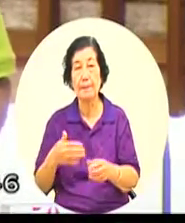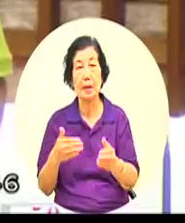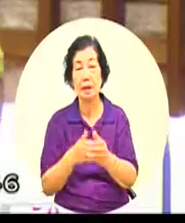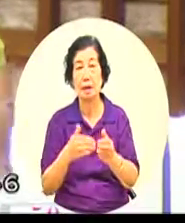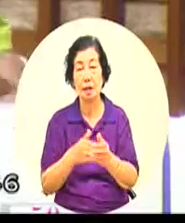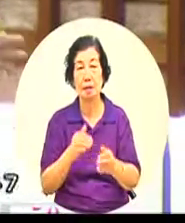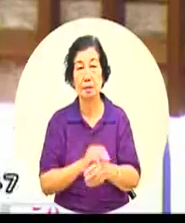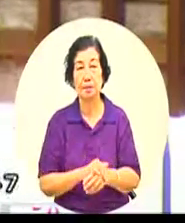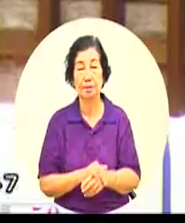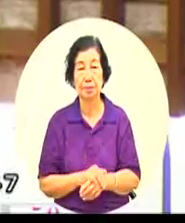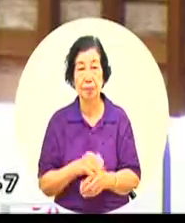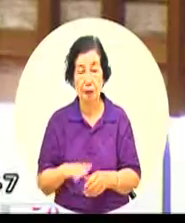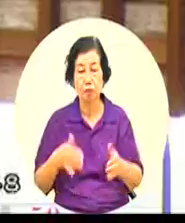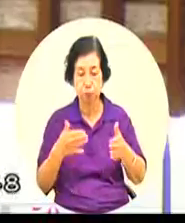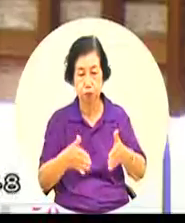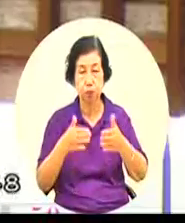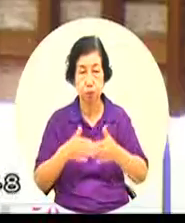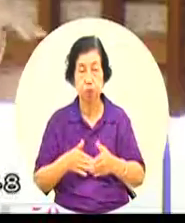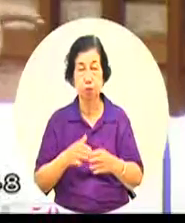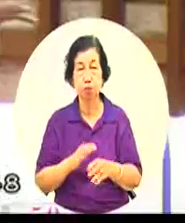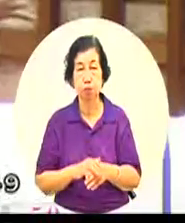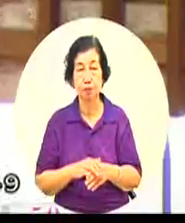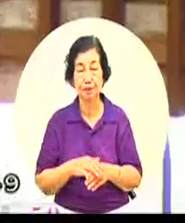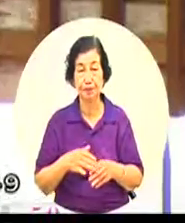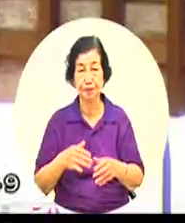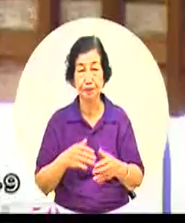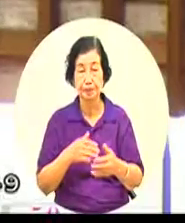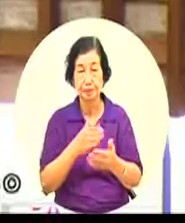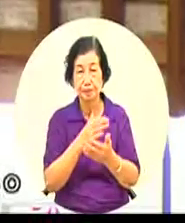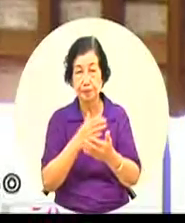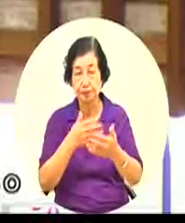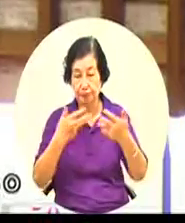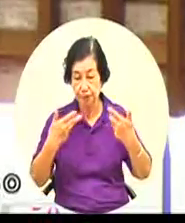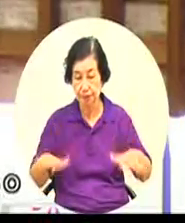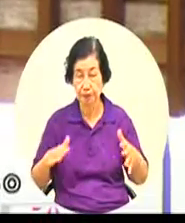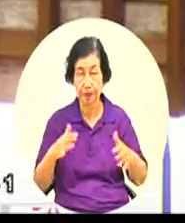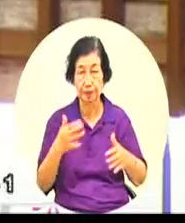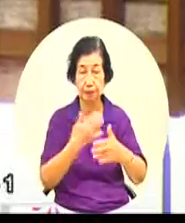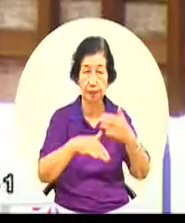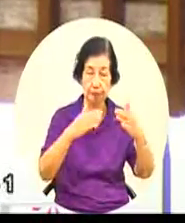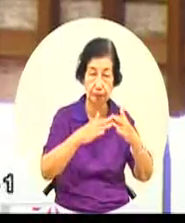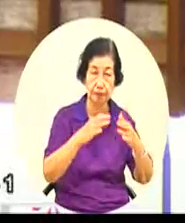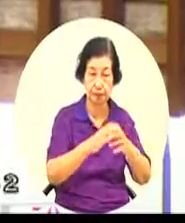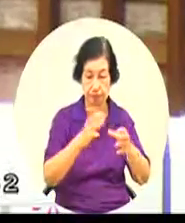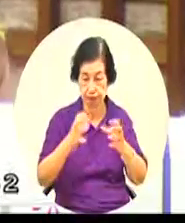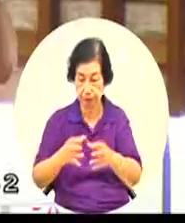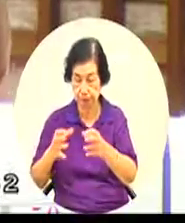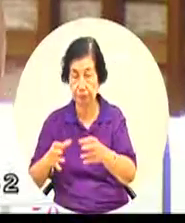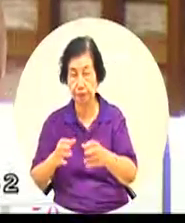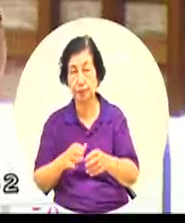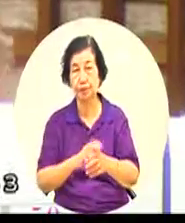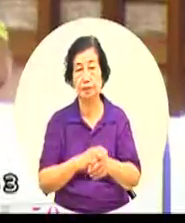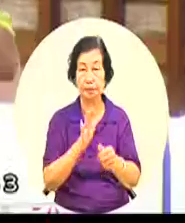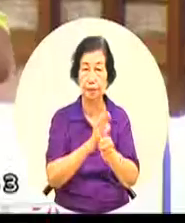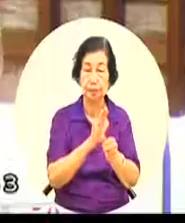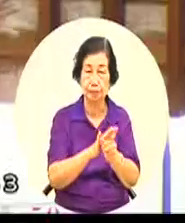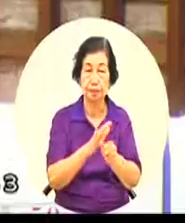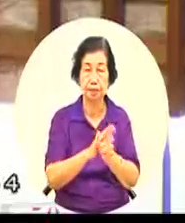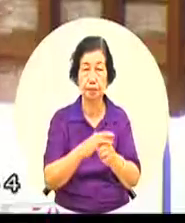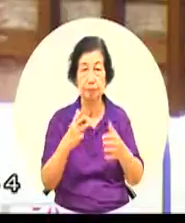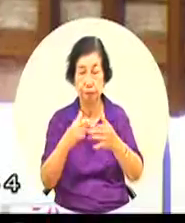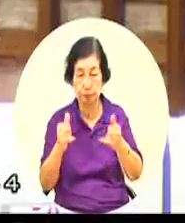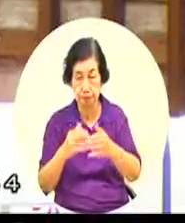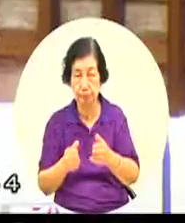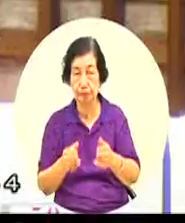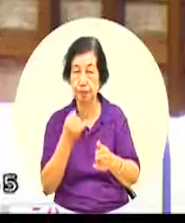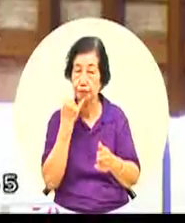为这个吼、哦、足重要啦，他都要讲到足侪学校吼、哦，有诶设施啥物货吼，应该就会当给学生啊诶。会当予人使